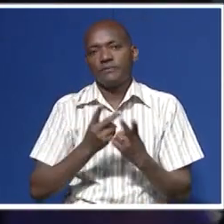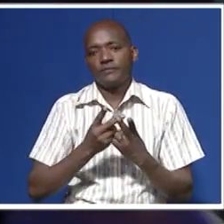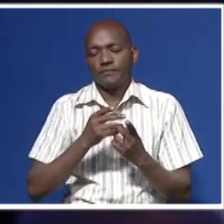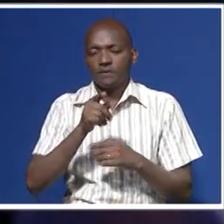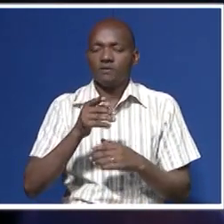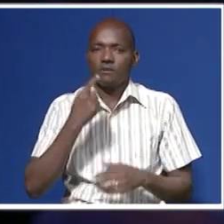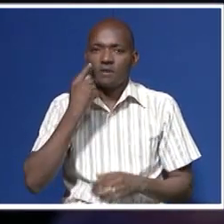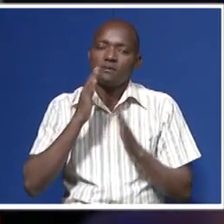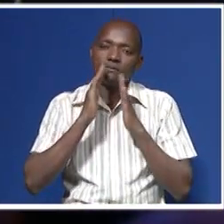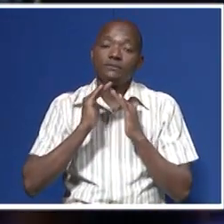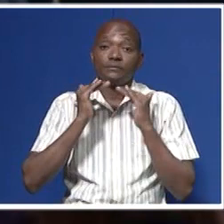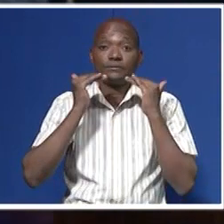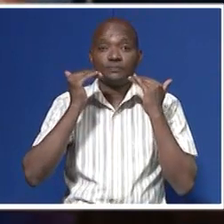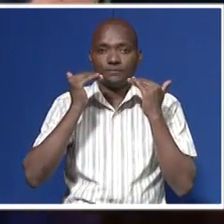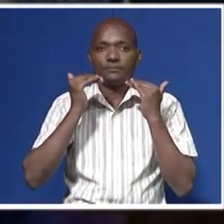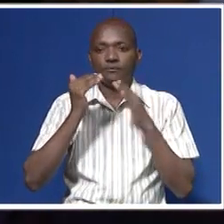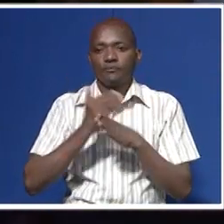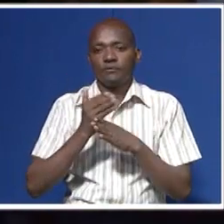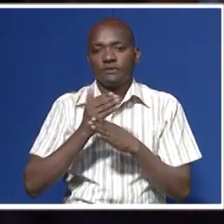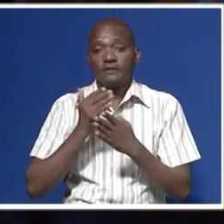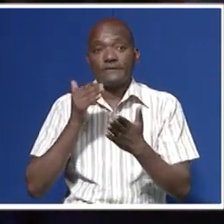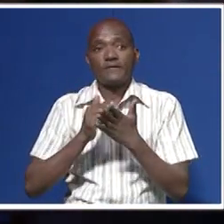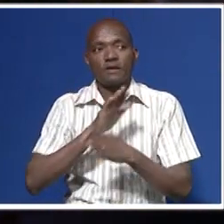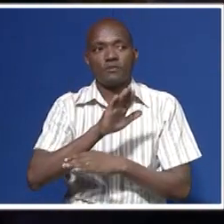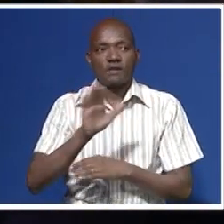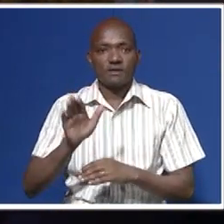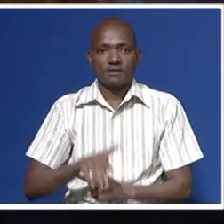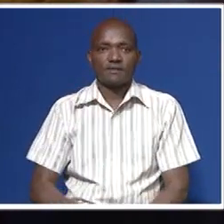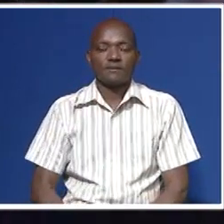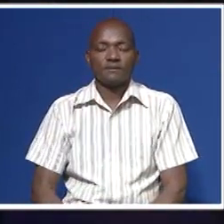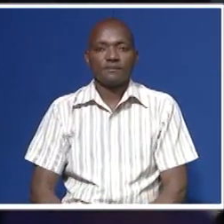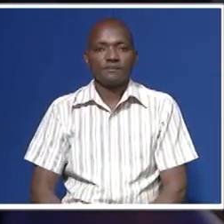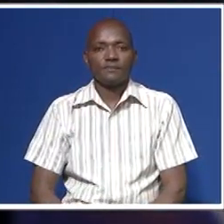Post lenye kichwa cha habari kuhusu kufutiwa kwake hatia.